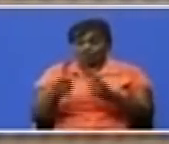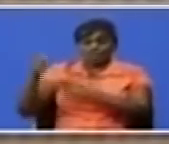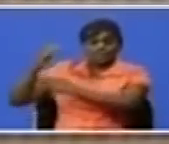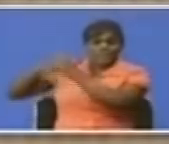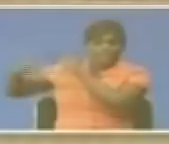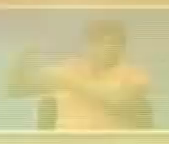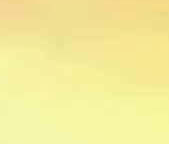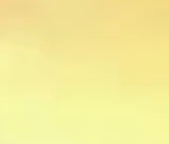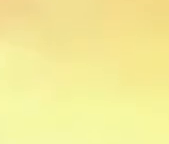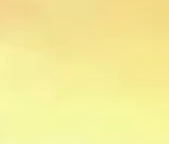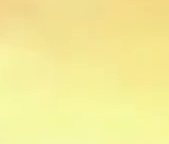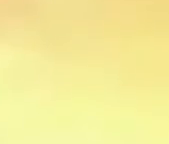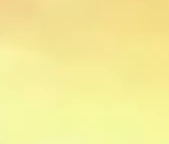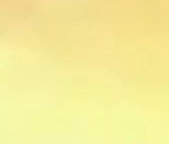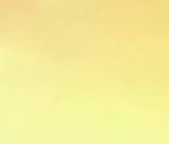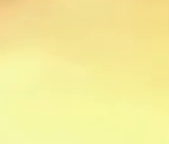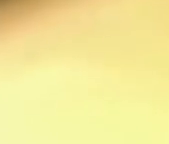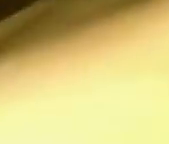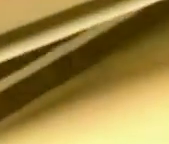potofu.